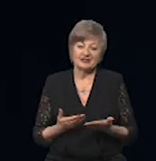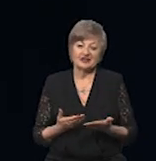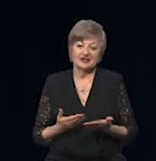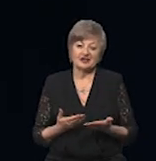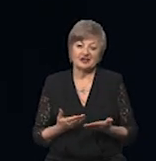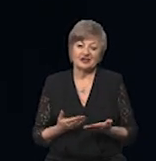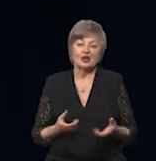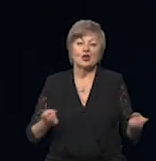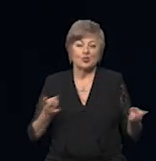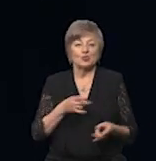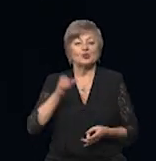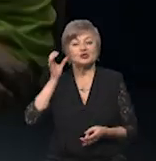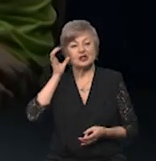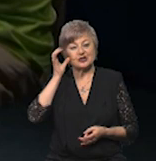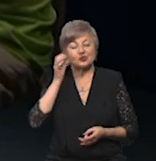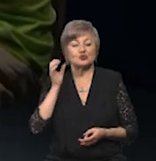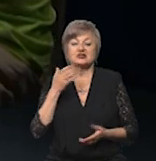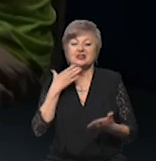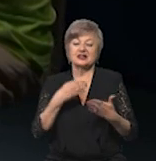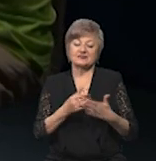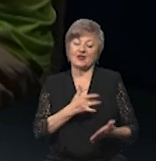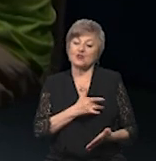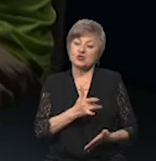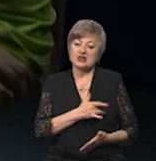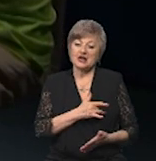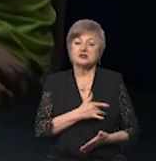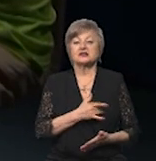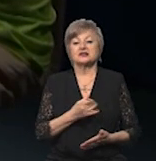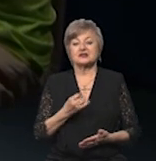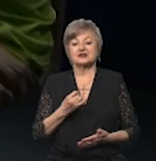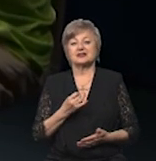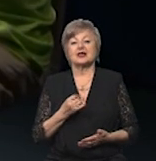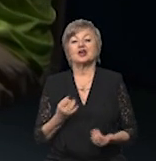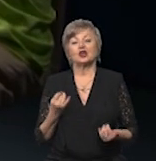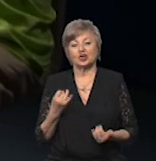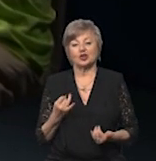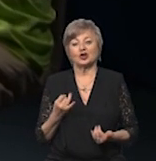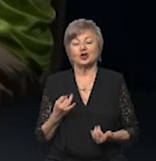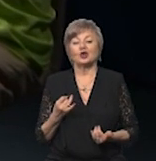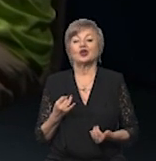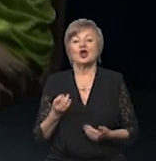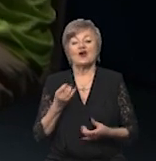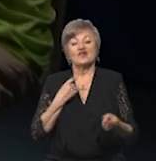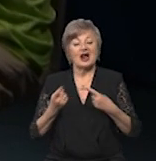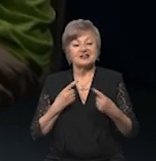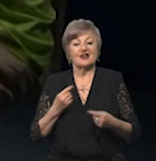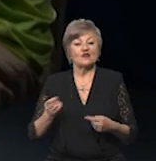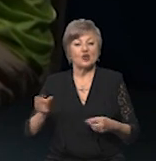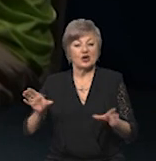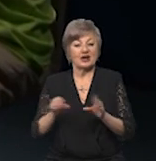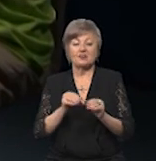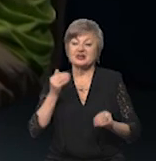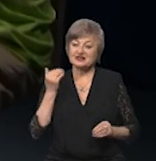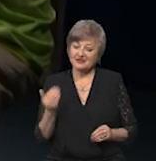треба слухатися свого серця і йти за ним. Ну, із розмови з вами я такий висновок